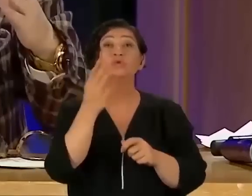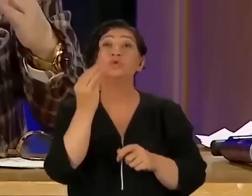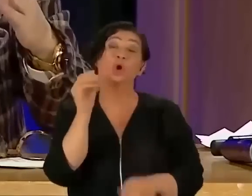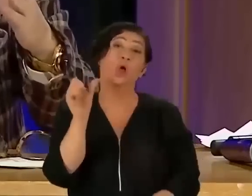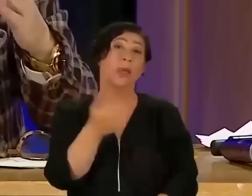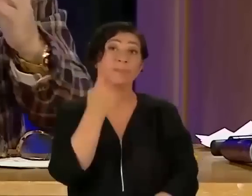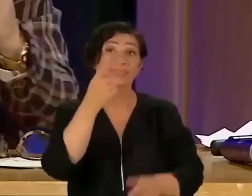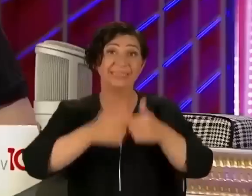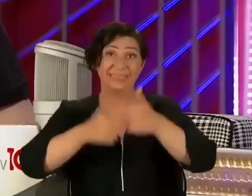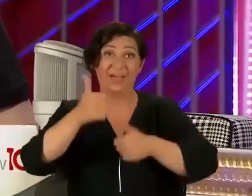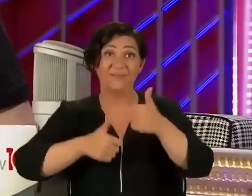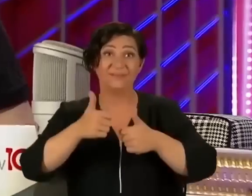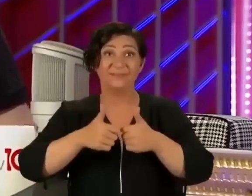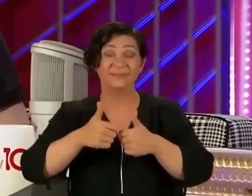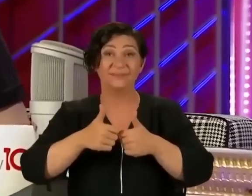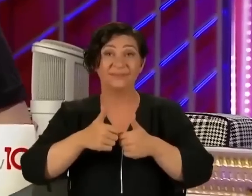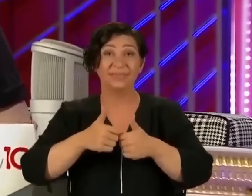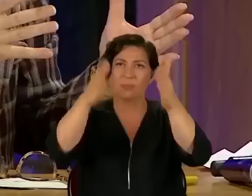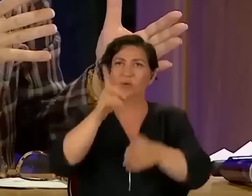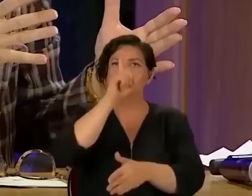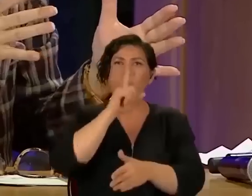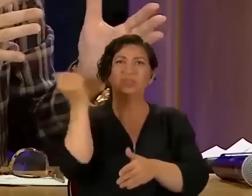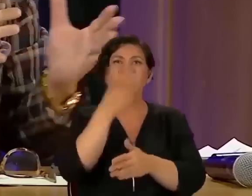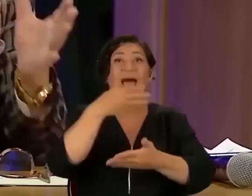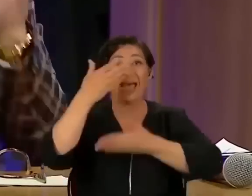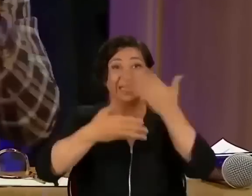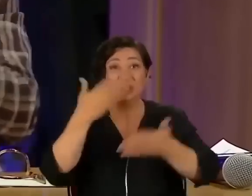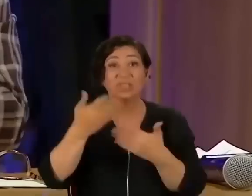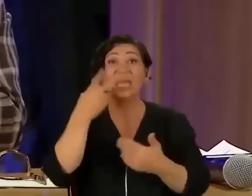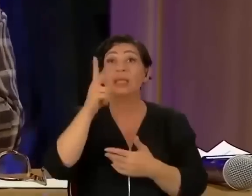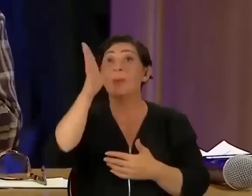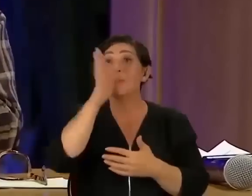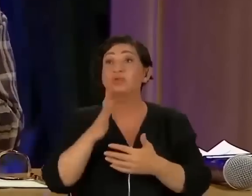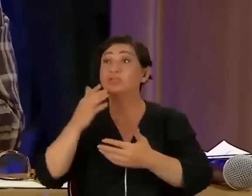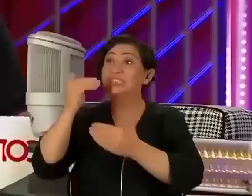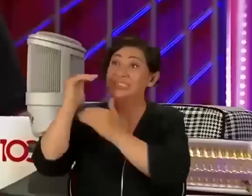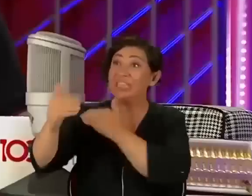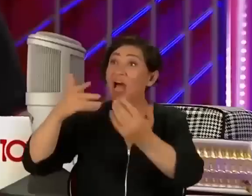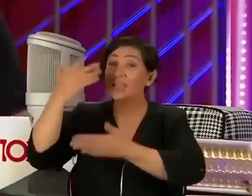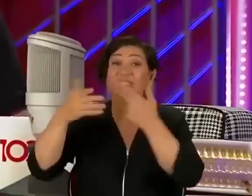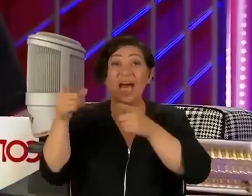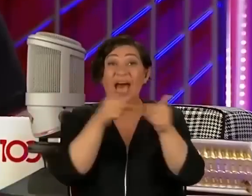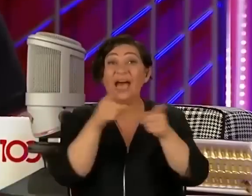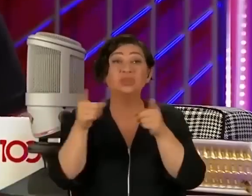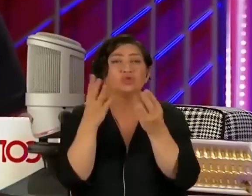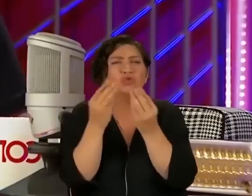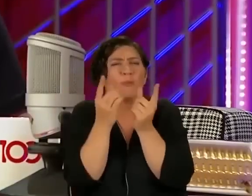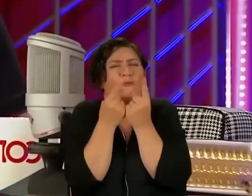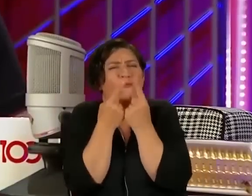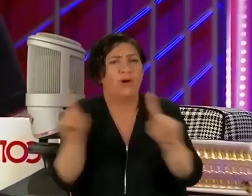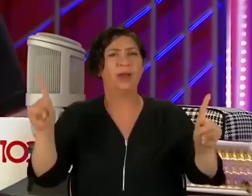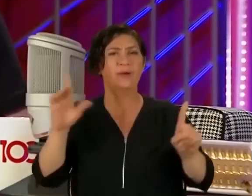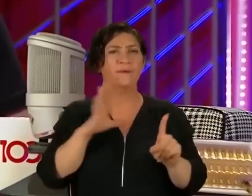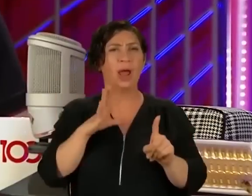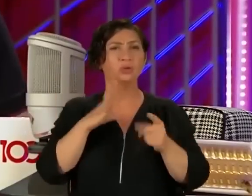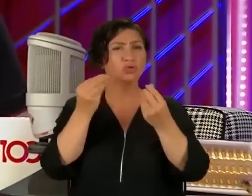çok önemli bir sınav. Bir adamın 100 kişiyi anlatacağı şeyle 2500 kişiyi anlatacağı şey arasında korkunç bir fark